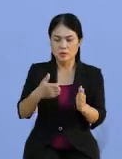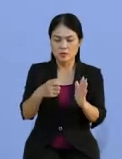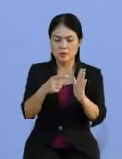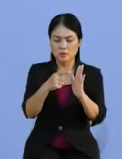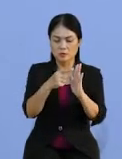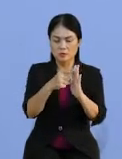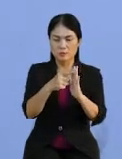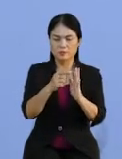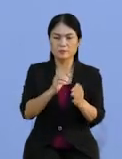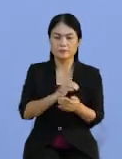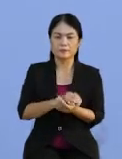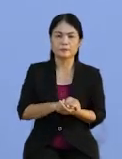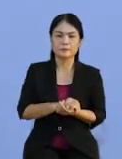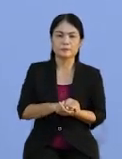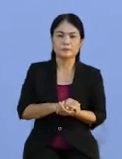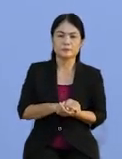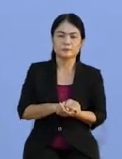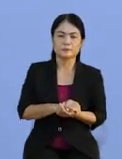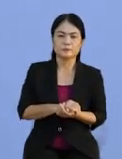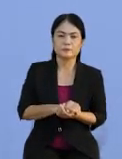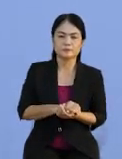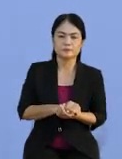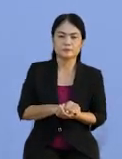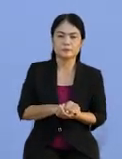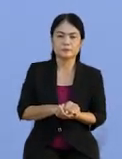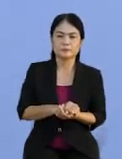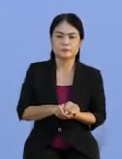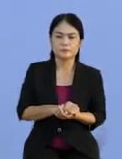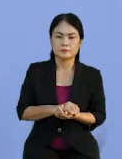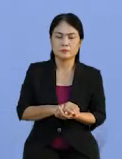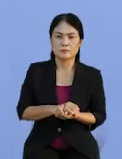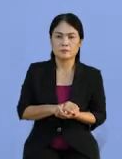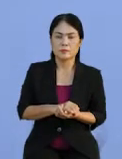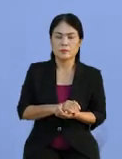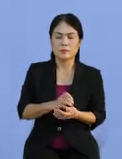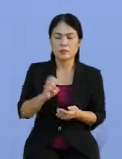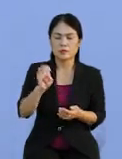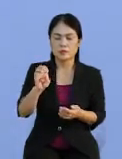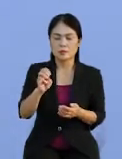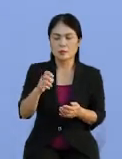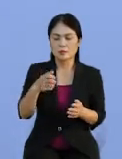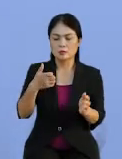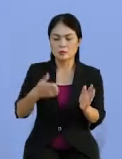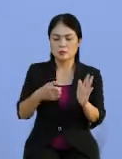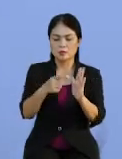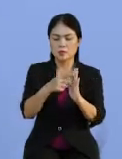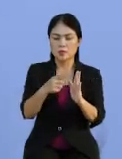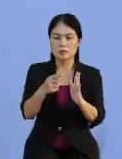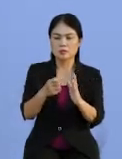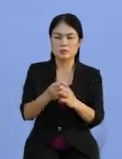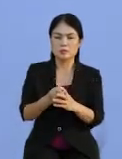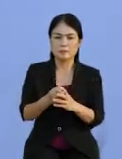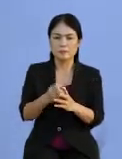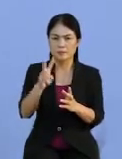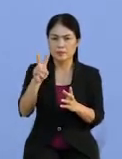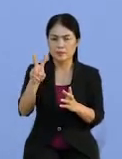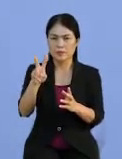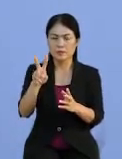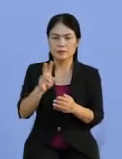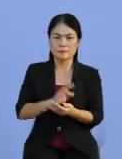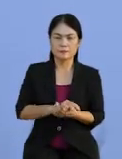cụ thnù và cụ thnù mán bao đọc nghĩa và cụ thnù